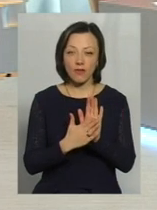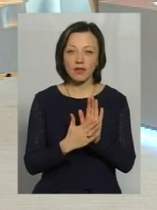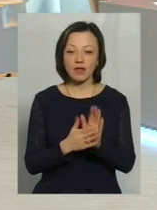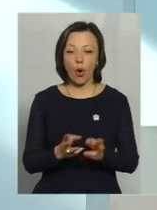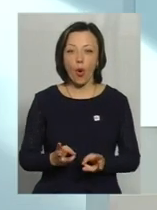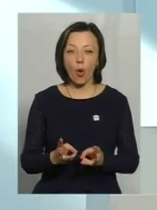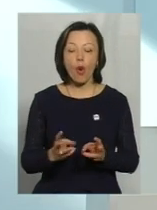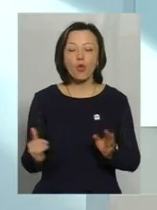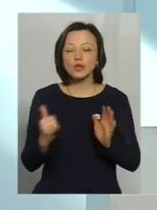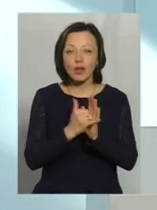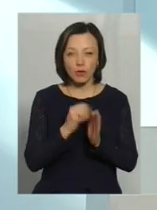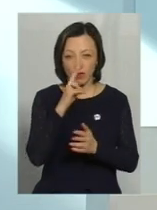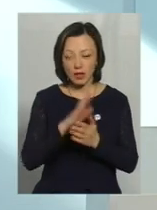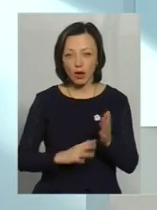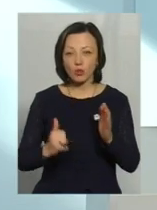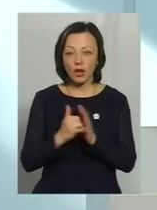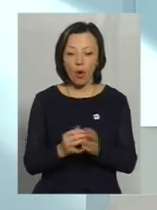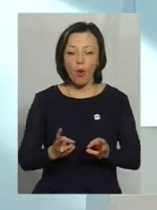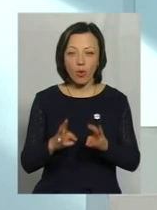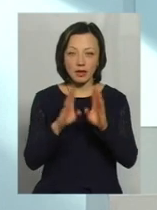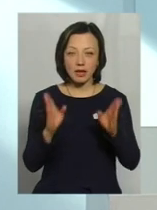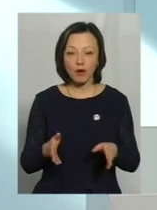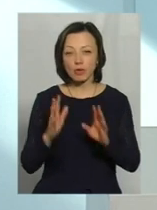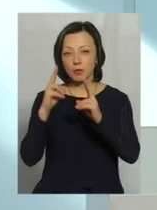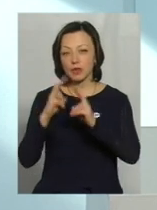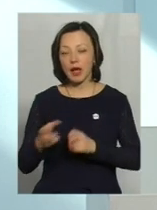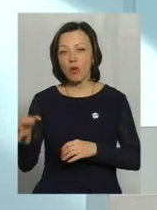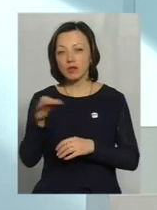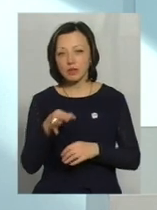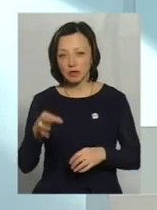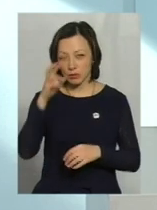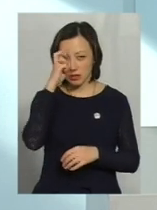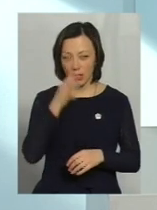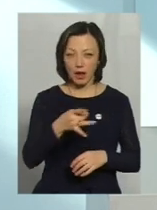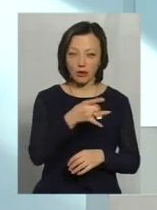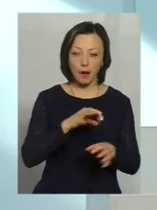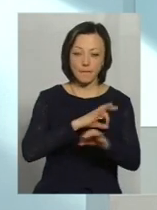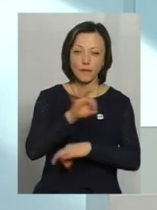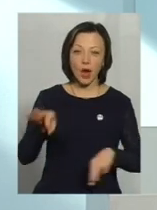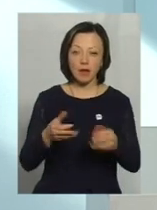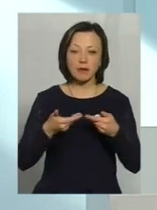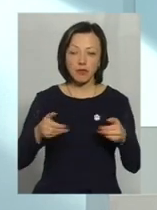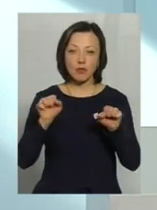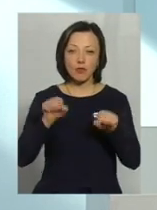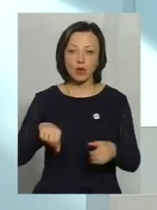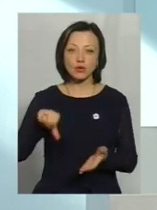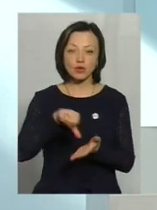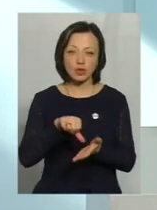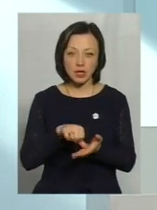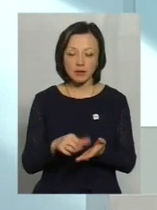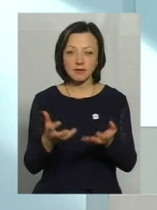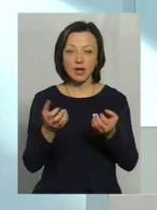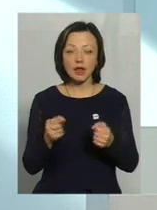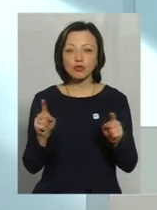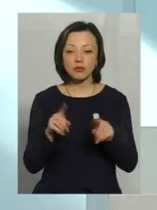котельні. І ми будемо розглядати, в яких державних, обласних, регіональних проектах ми можемо прийняти участь,